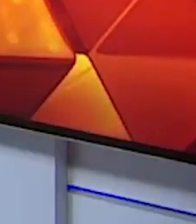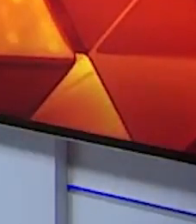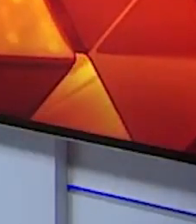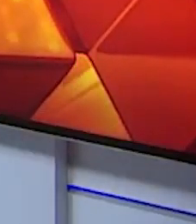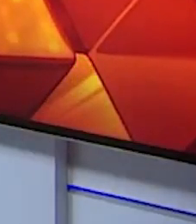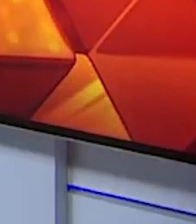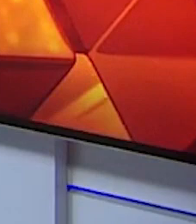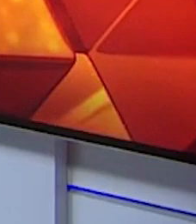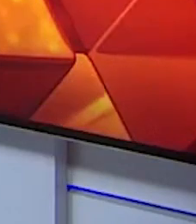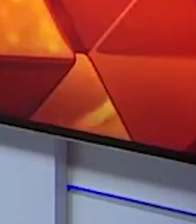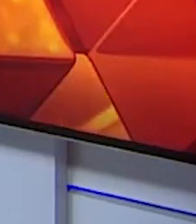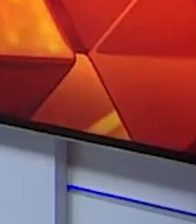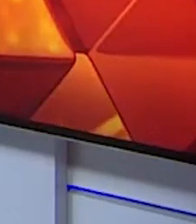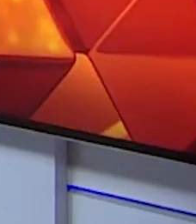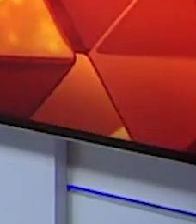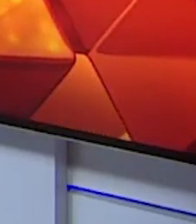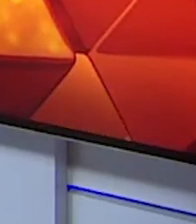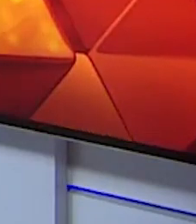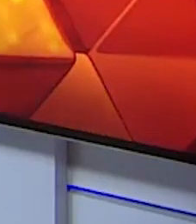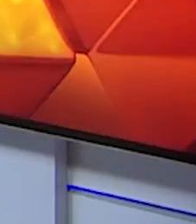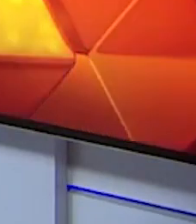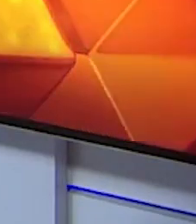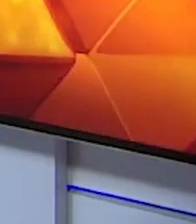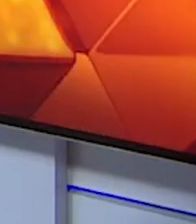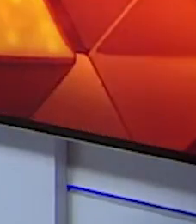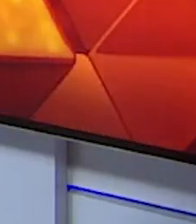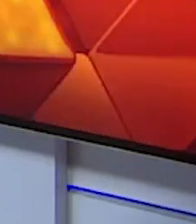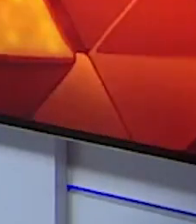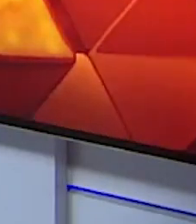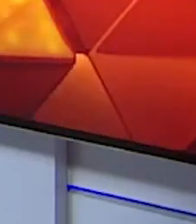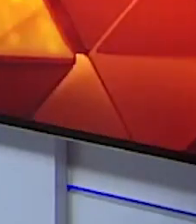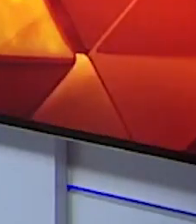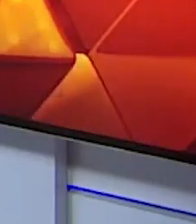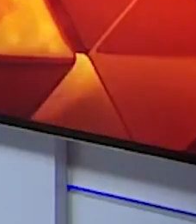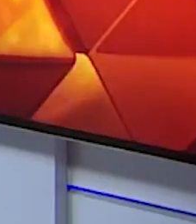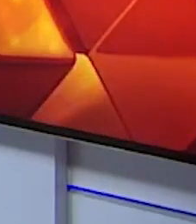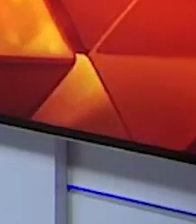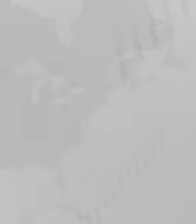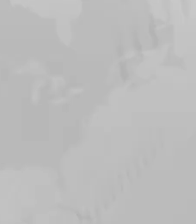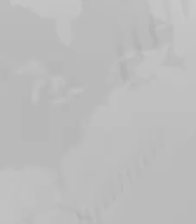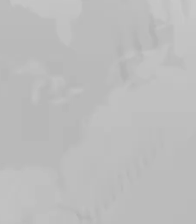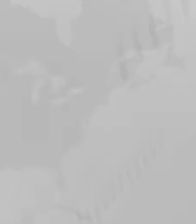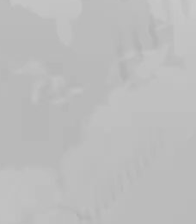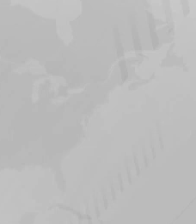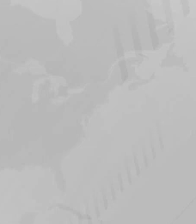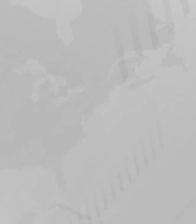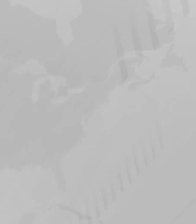sa GMA Pinoy TV at www.gmanews.tv.